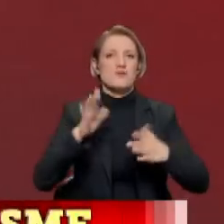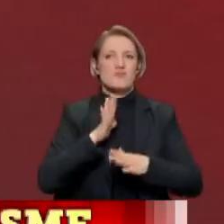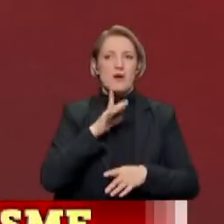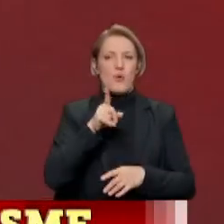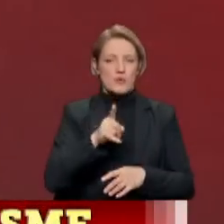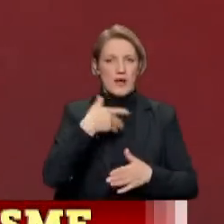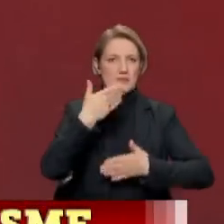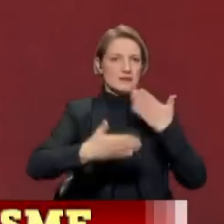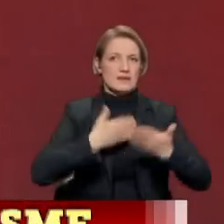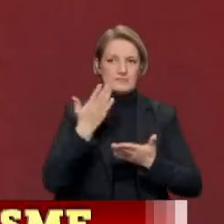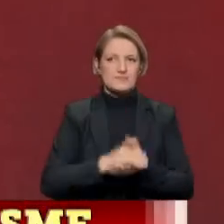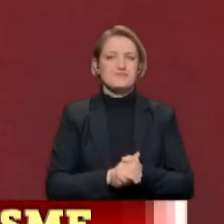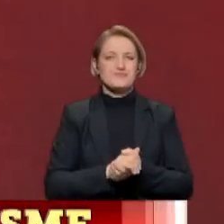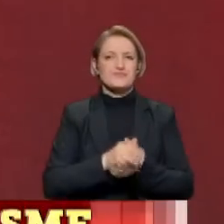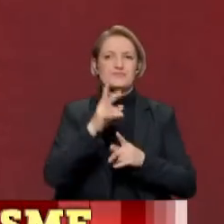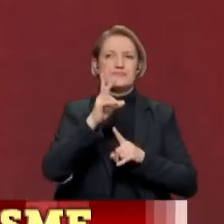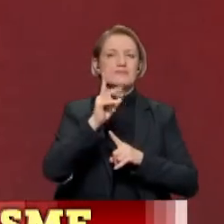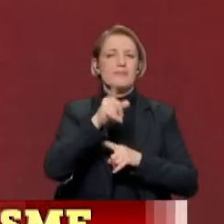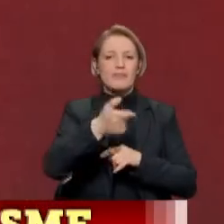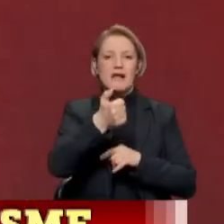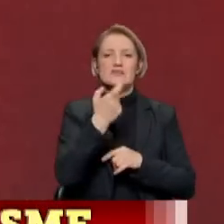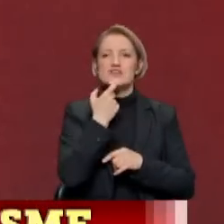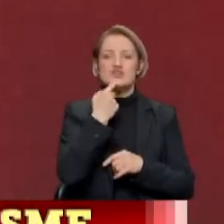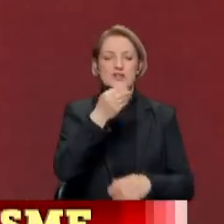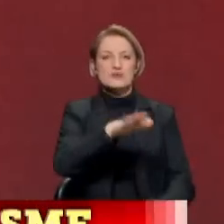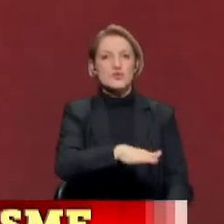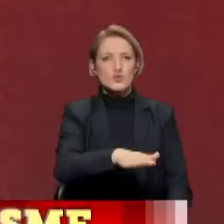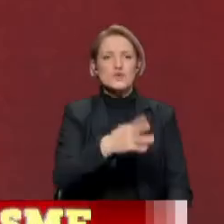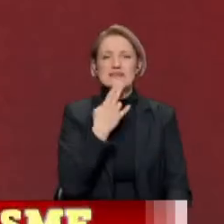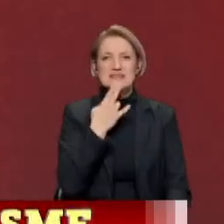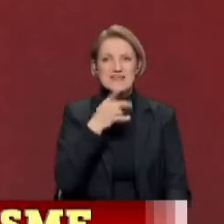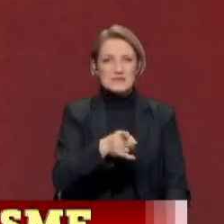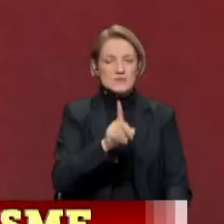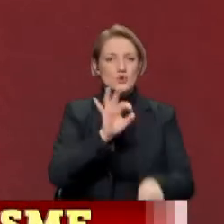Hemen onu da aktaralım sizlere. İstismar davasında 6 yaşındaki